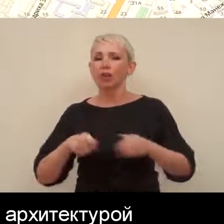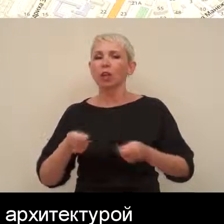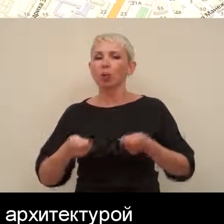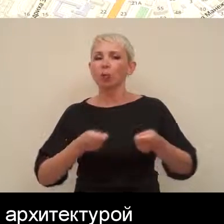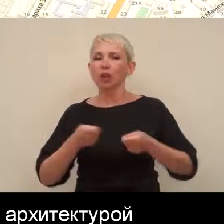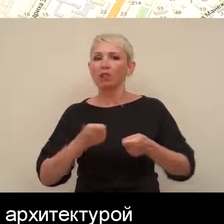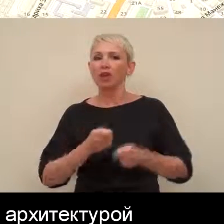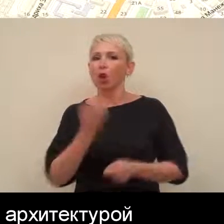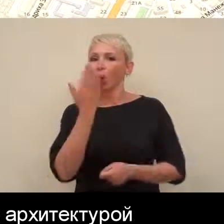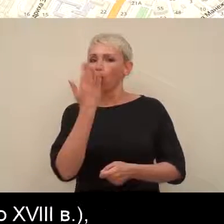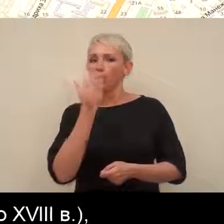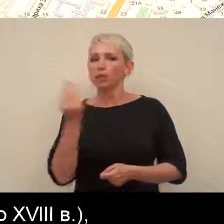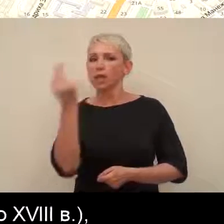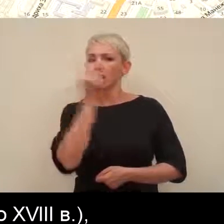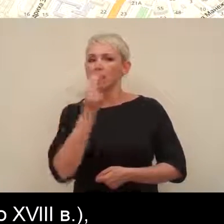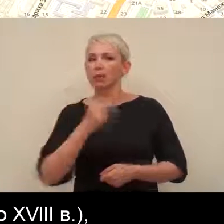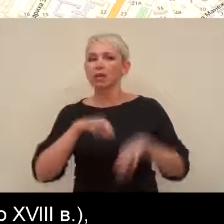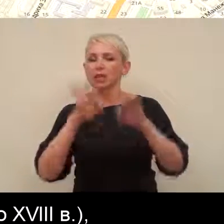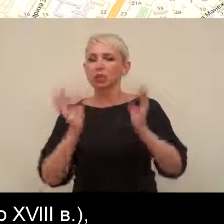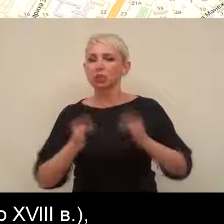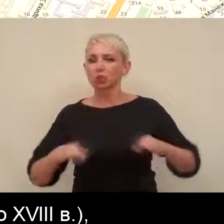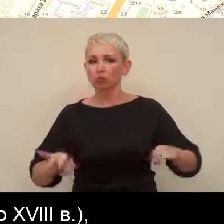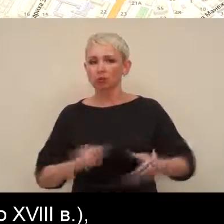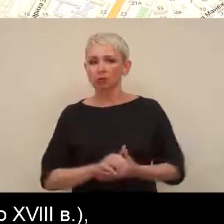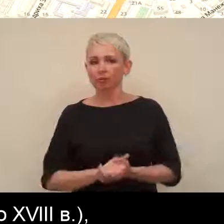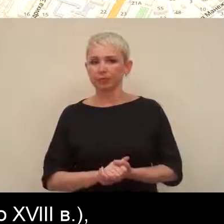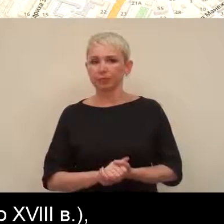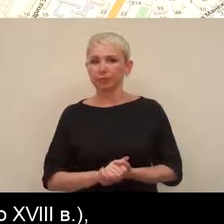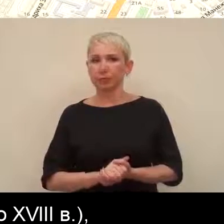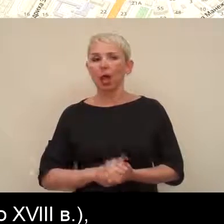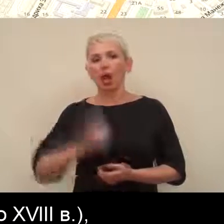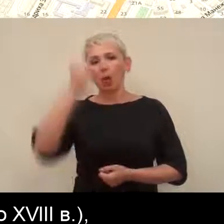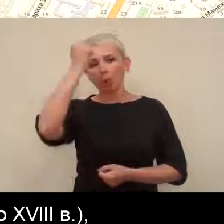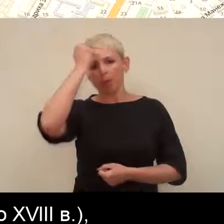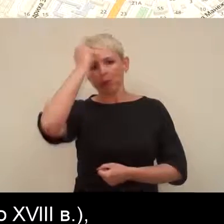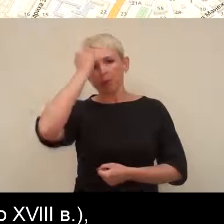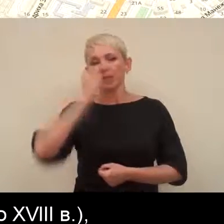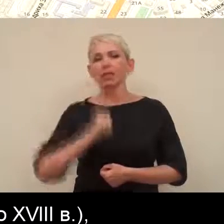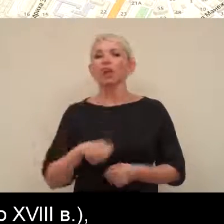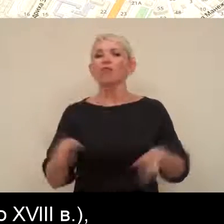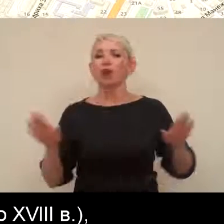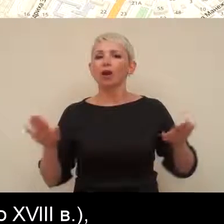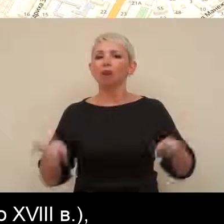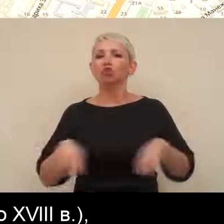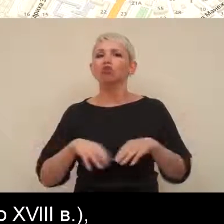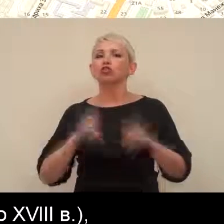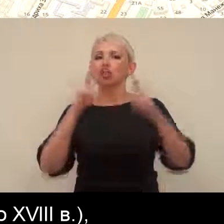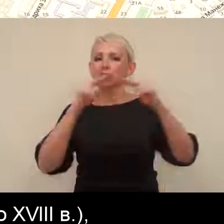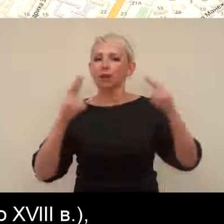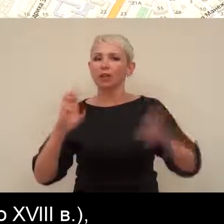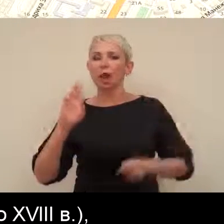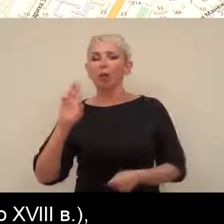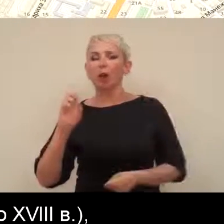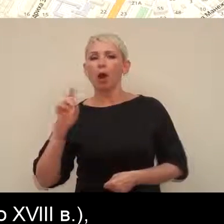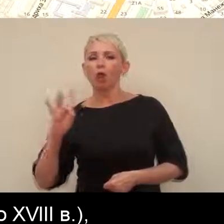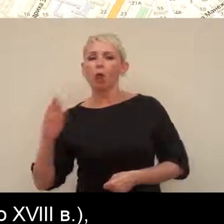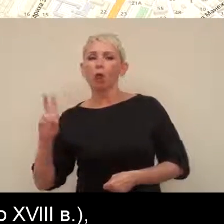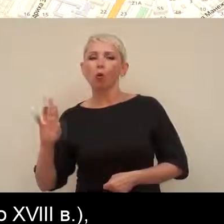изобразительных искусств, памятник Воронежский дворец, барокко, XVIII век.